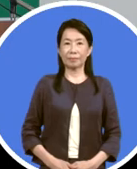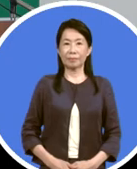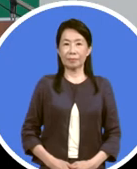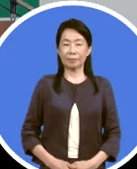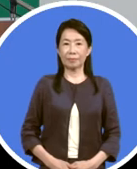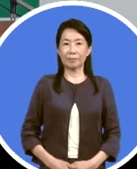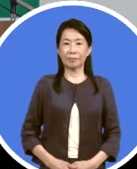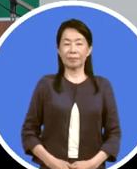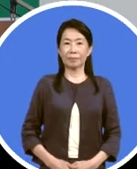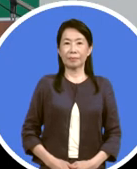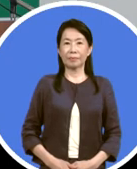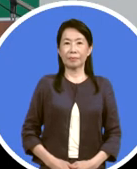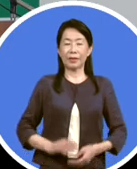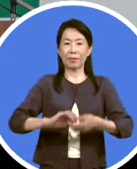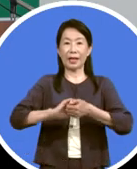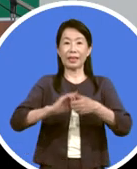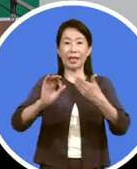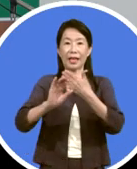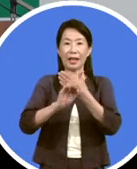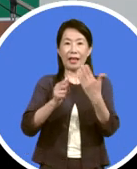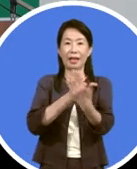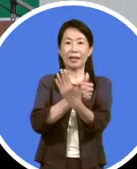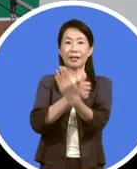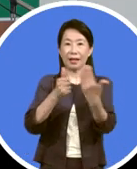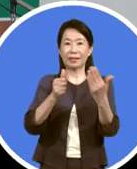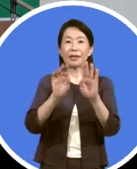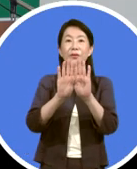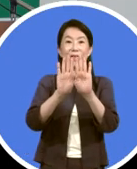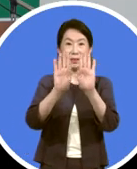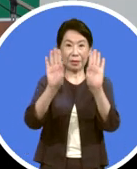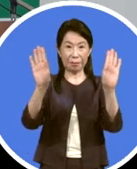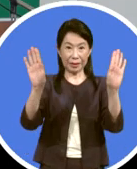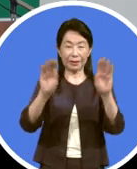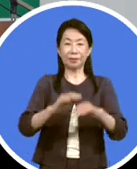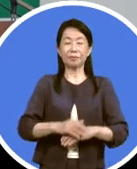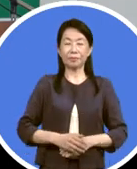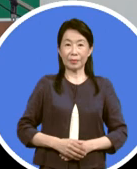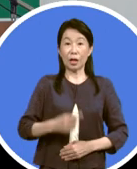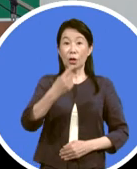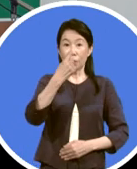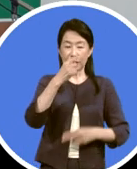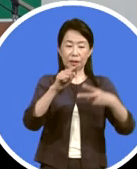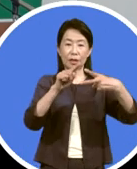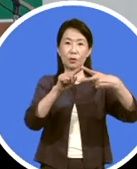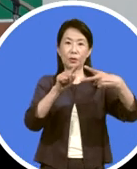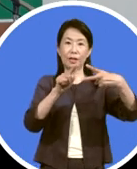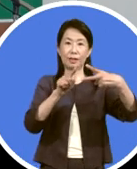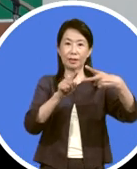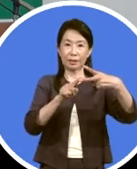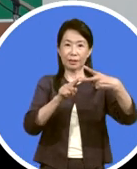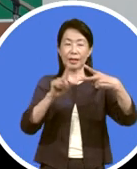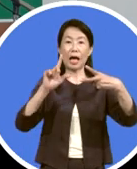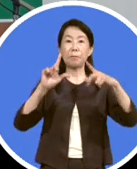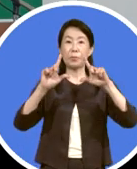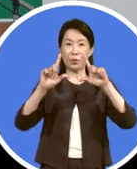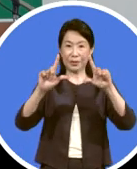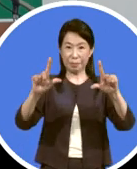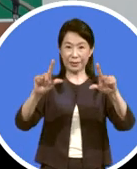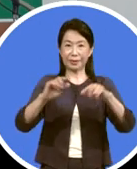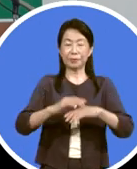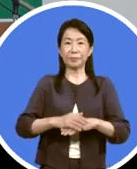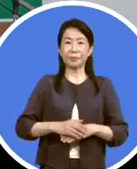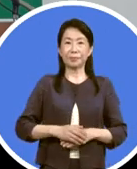それではへ定例会見を始めさせていただきますまず私の方から2点発表事項があり